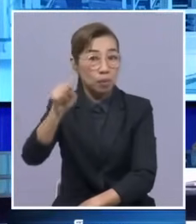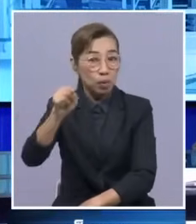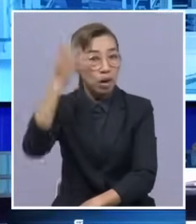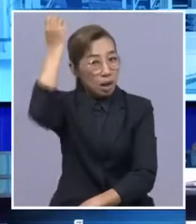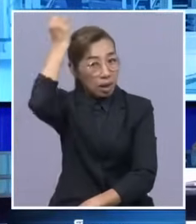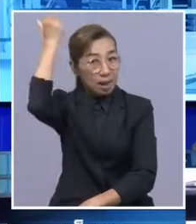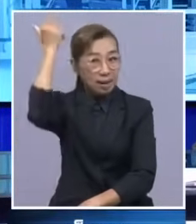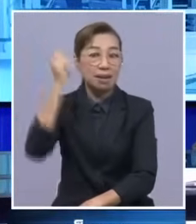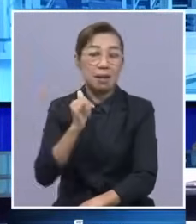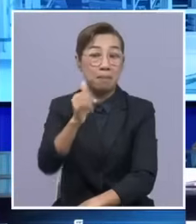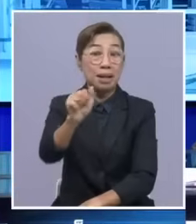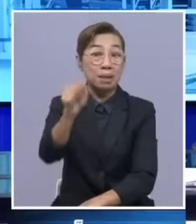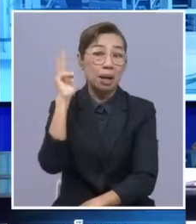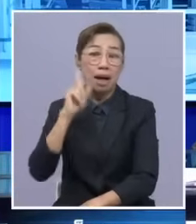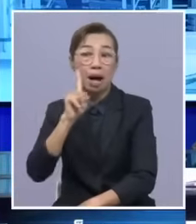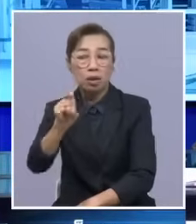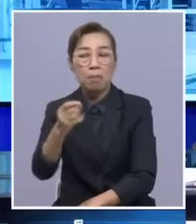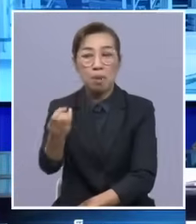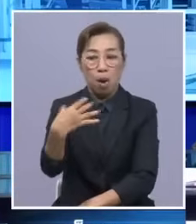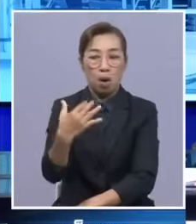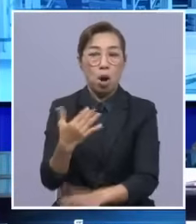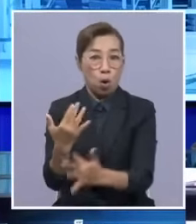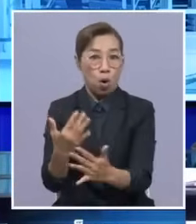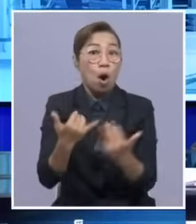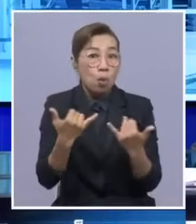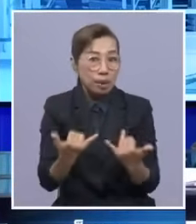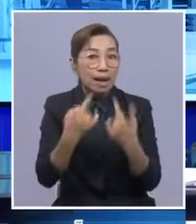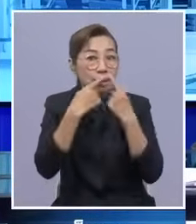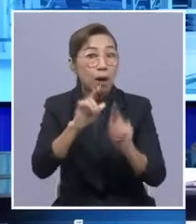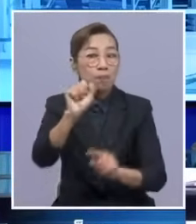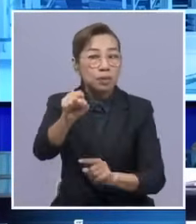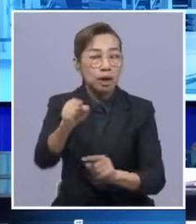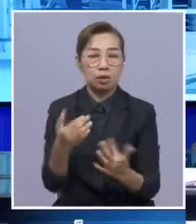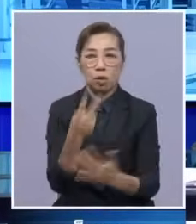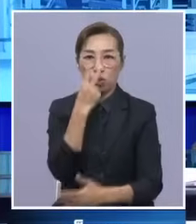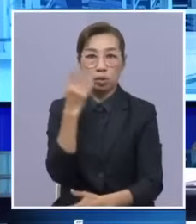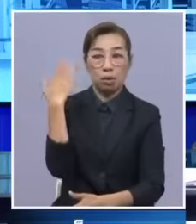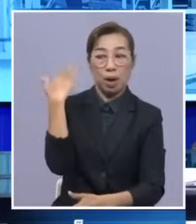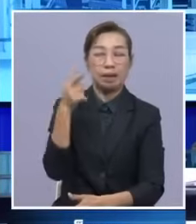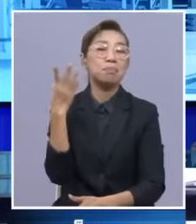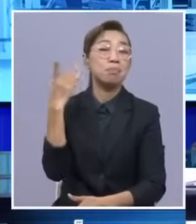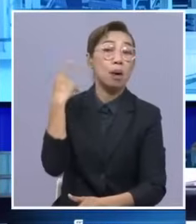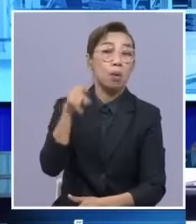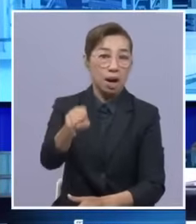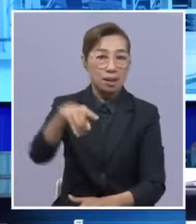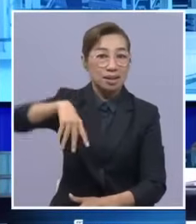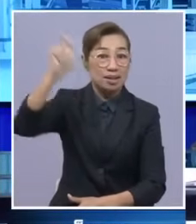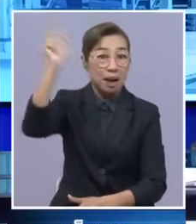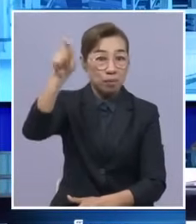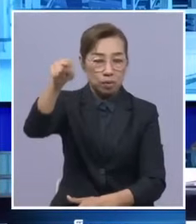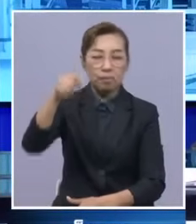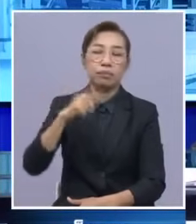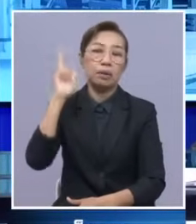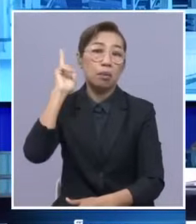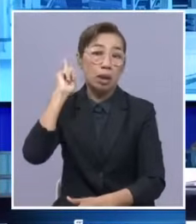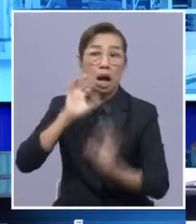ก็พูดเองว่าเดี๋ยววันนี้จะตอบคำถาม ใช ่แต่ไม่รู้ว่าจะตอบเรื่องอะไรบ้างนะแต่ณวันนั้นก็คือเมื่อวานนักข่าวก็ถามเกี่ยวกับอา